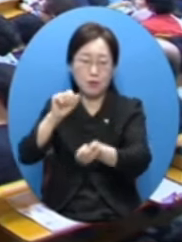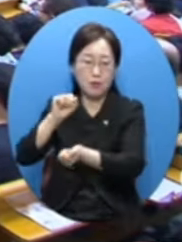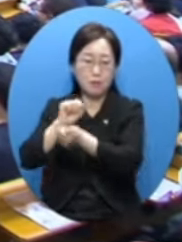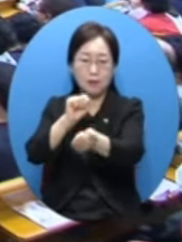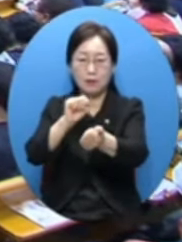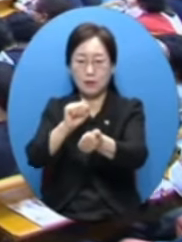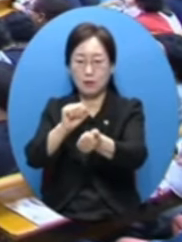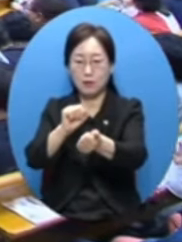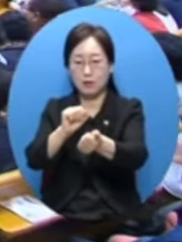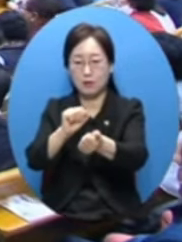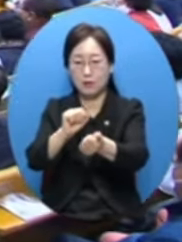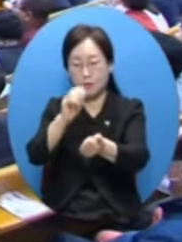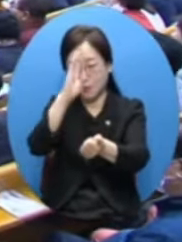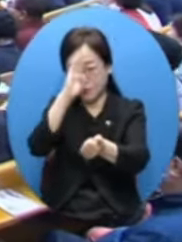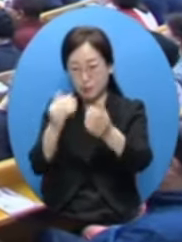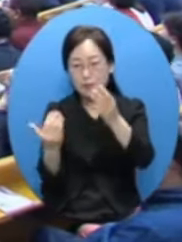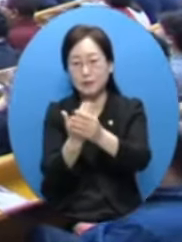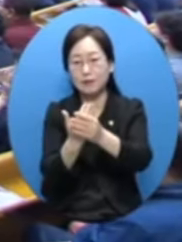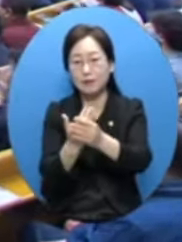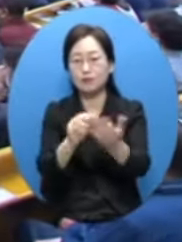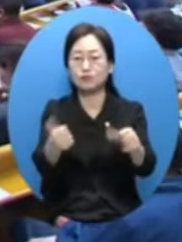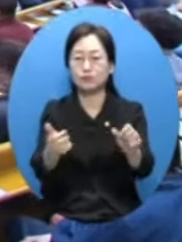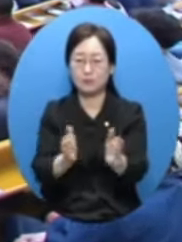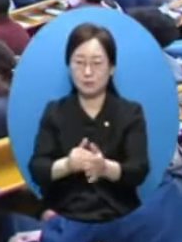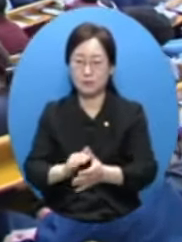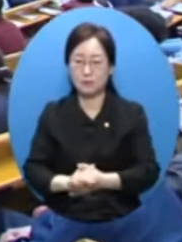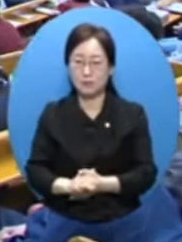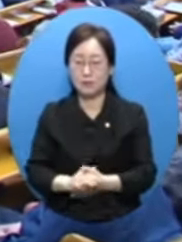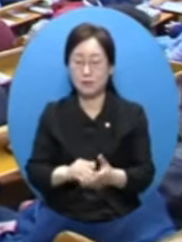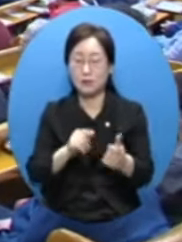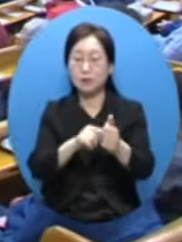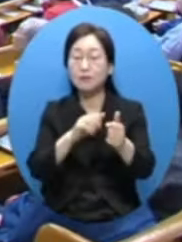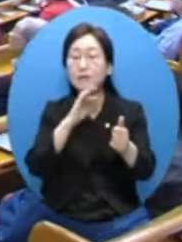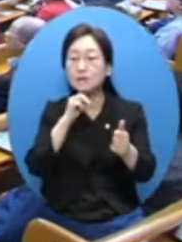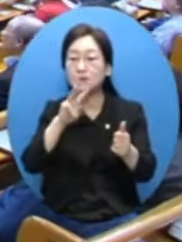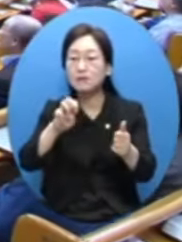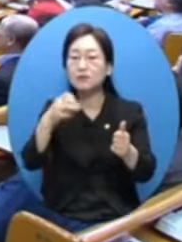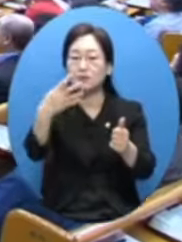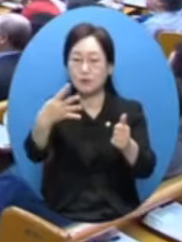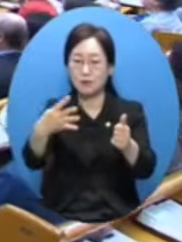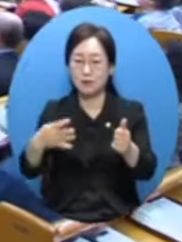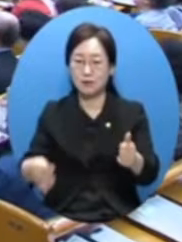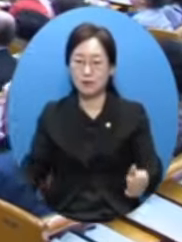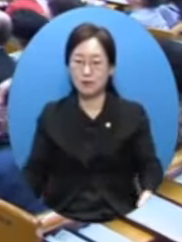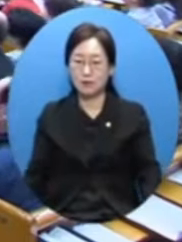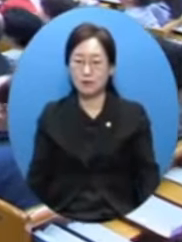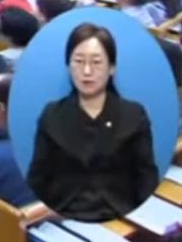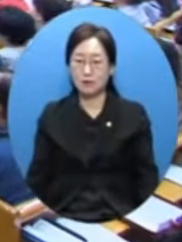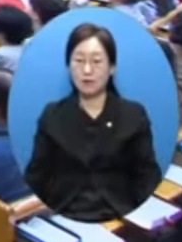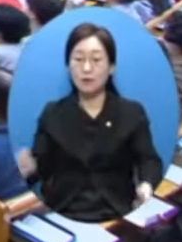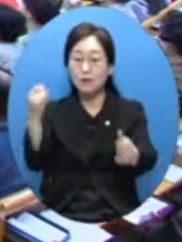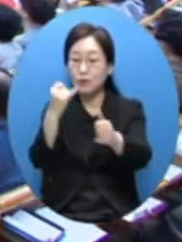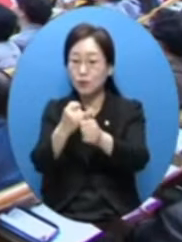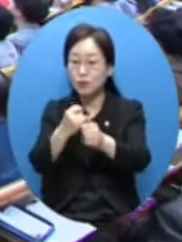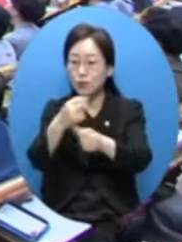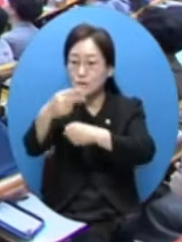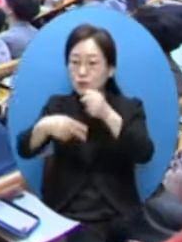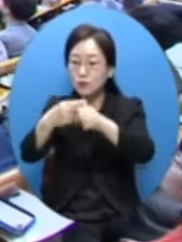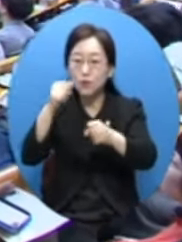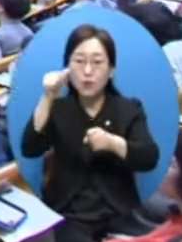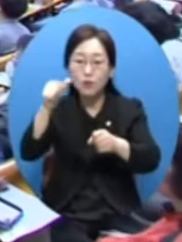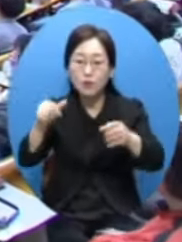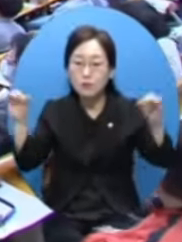발진티우스에 걸려서 세상을 떠납니다. 남편 나이가 34살입니다. 결혼한 지 2년 5개월